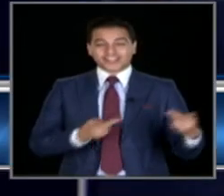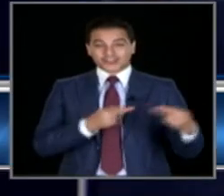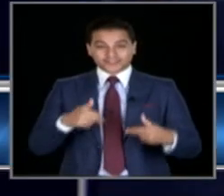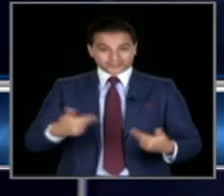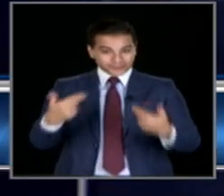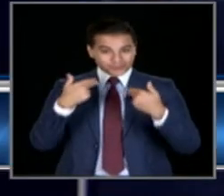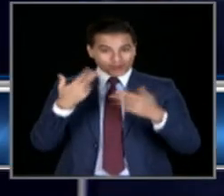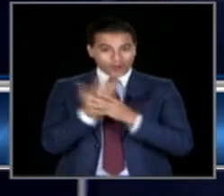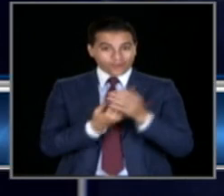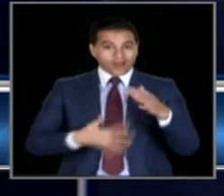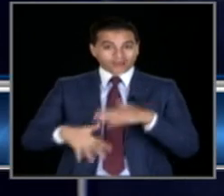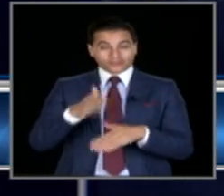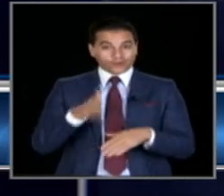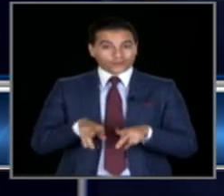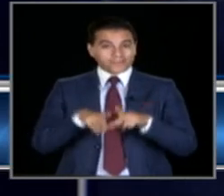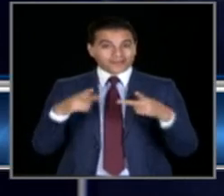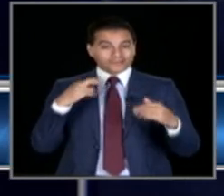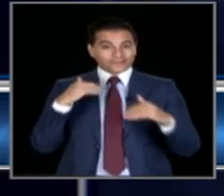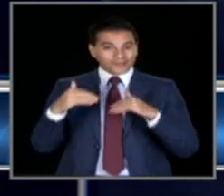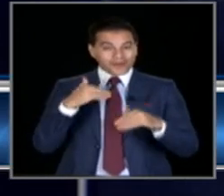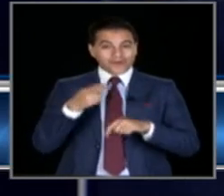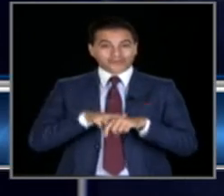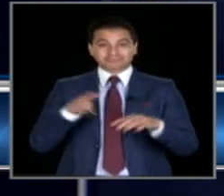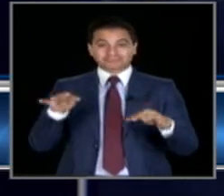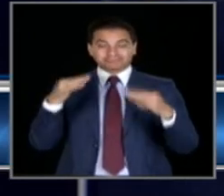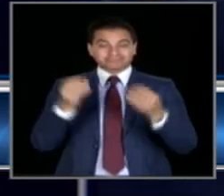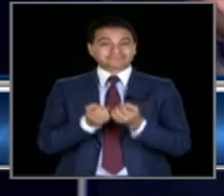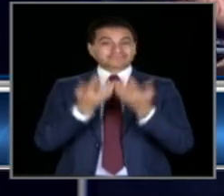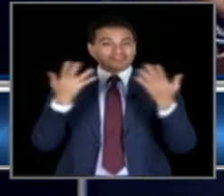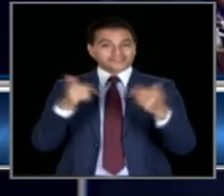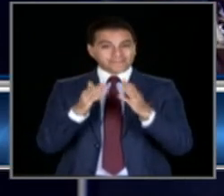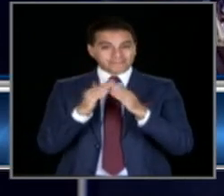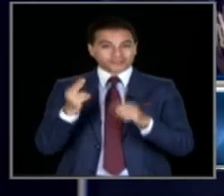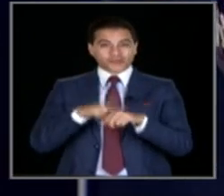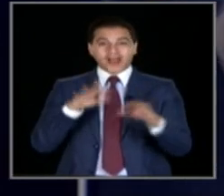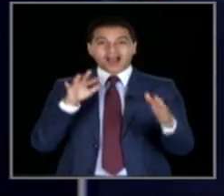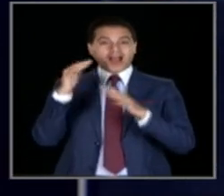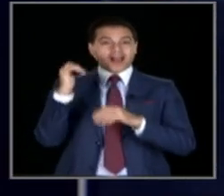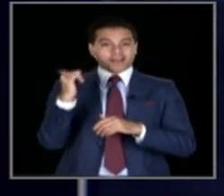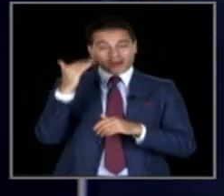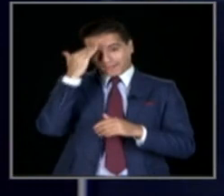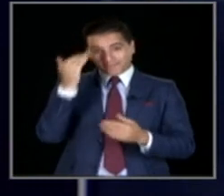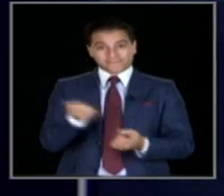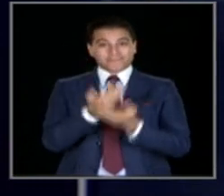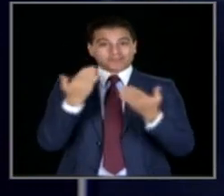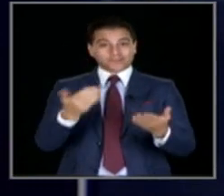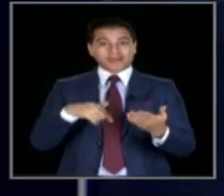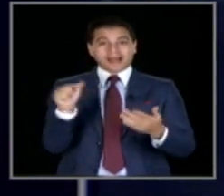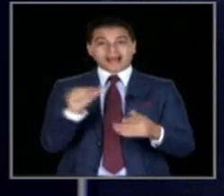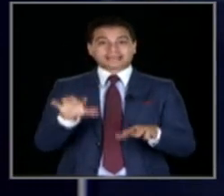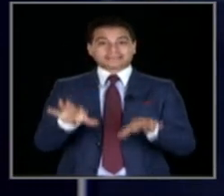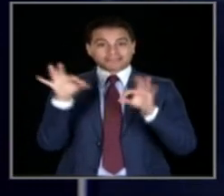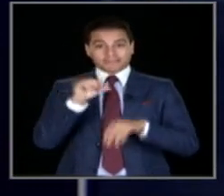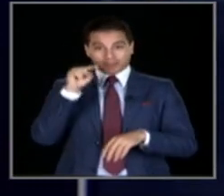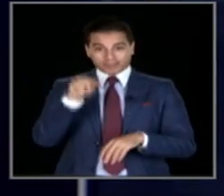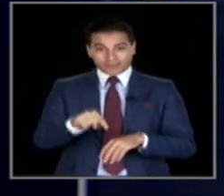شفنا في الاستوديو أولادنا قادرون باختلاف ومشاهدينا كرام في مصر والعالم العربي. أهلا ومرحبا بكم وحلقة